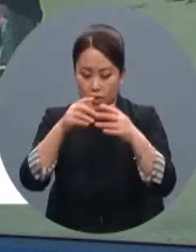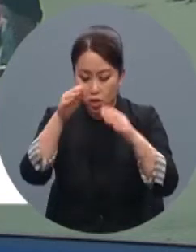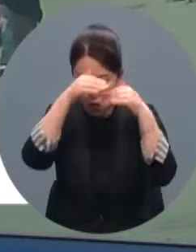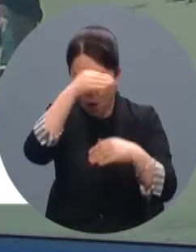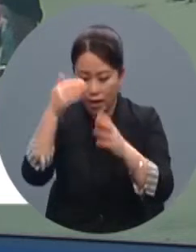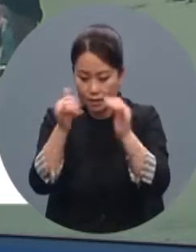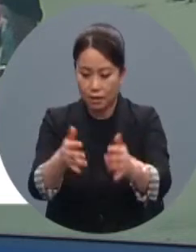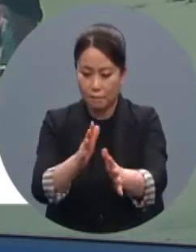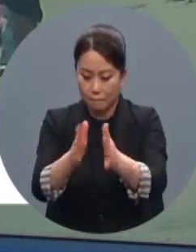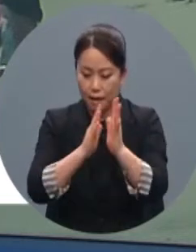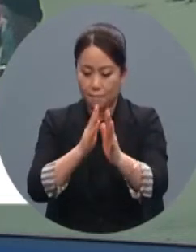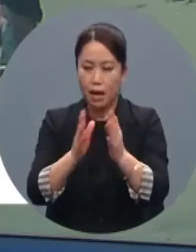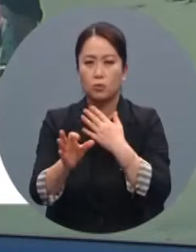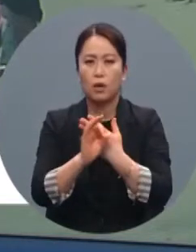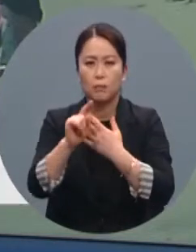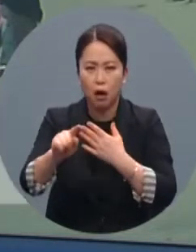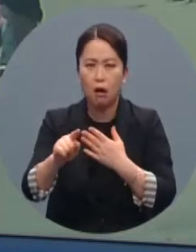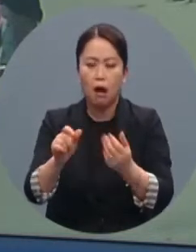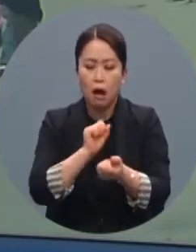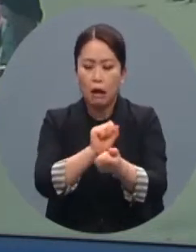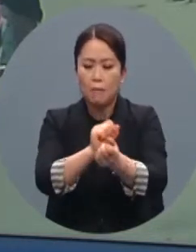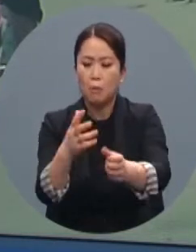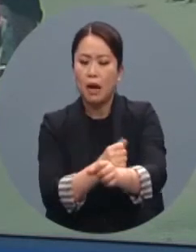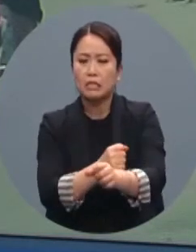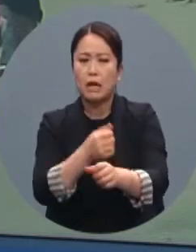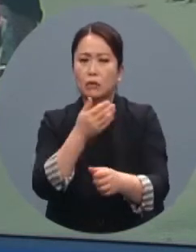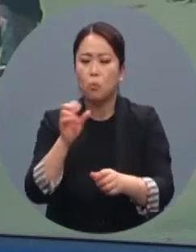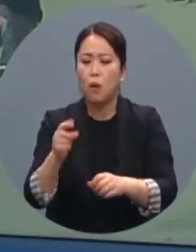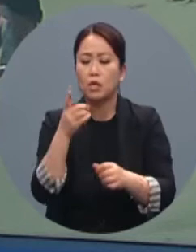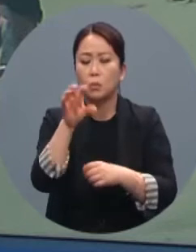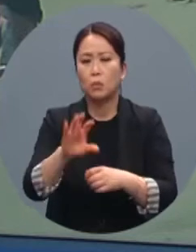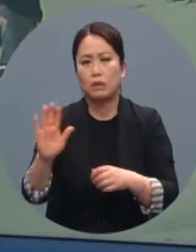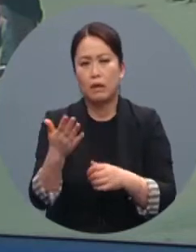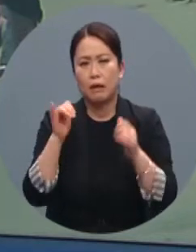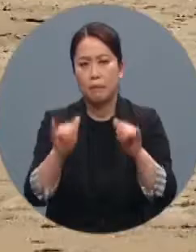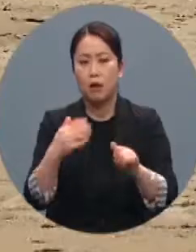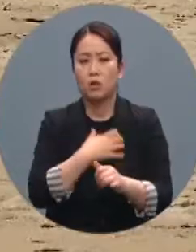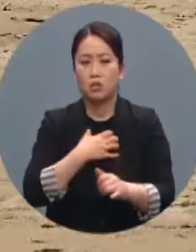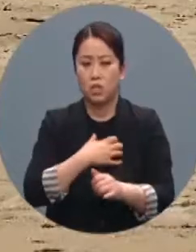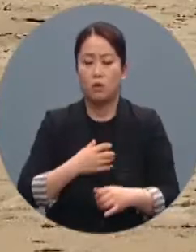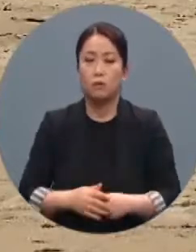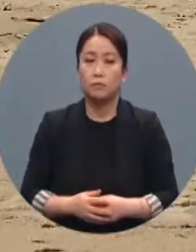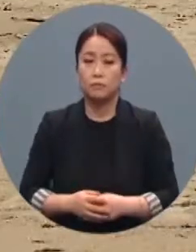확산의 진원지가 될 수도 있다는 우려가 나옵니다. 첫 소식 류재민 기자가 보도합니다.